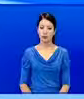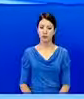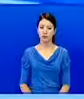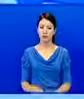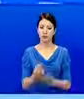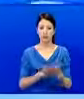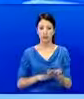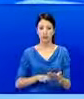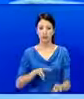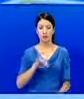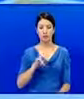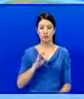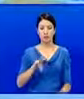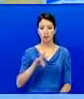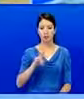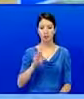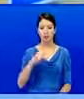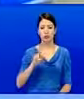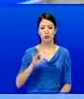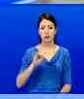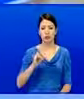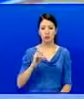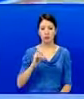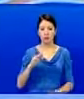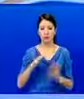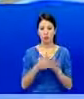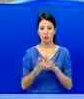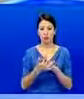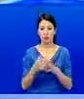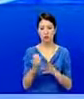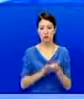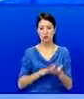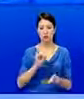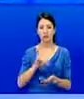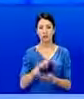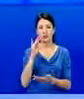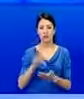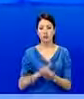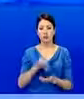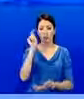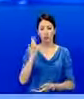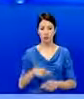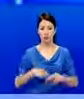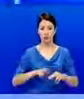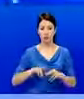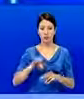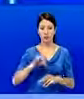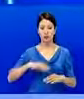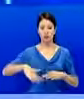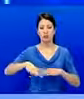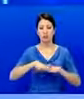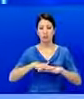Жалғастырамыз. Мәжілісмен Құдайберген Ержан аудандарға арнаған сапарын Арыста жалғастырды. Мұнда да халық қалаулысы парламент қабырғасында атқарған